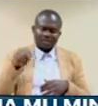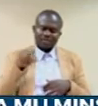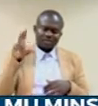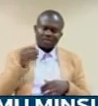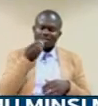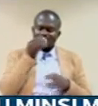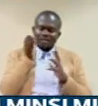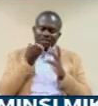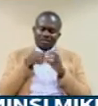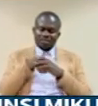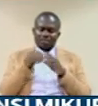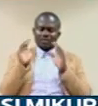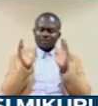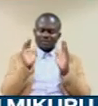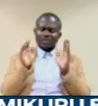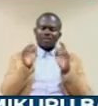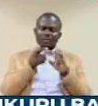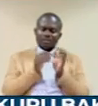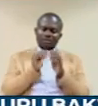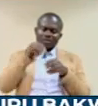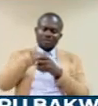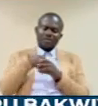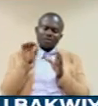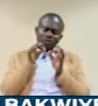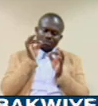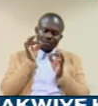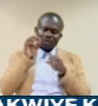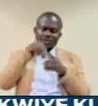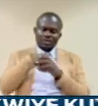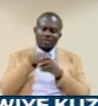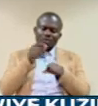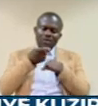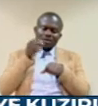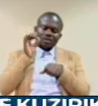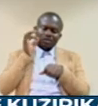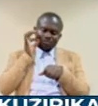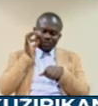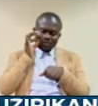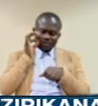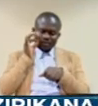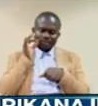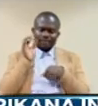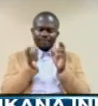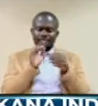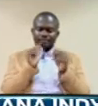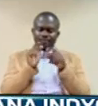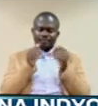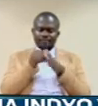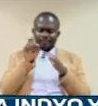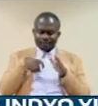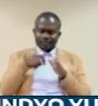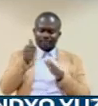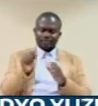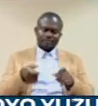Ryiyo firiti mu rugero n'inyama, ariko ushyireho n'imboga, ushyireho n'imbuto, ushyireho n'iyo salade. Ubusanzwe abantu bakenera ibiribwa